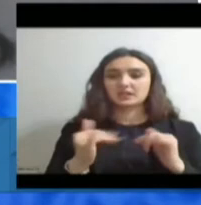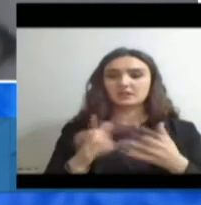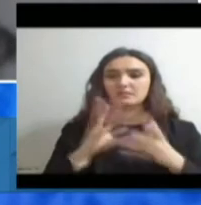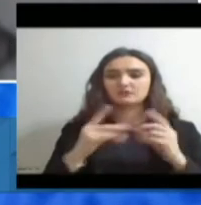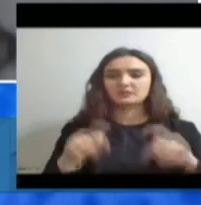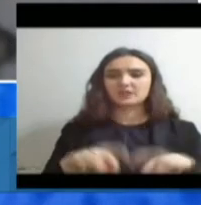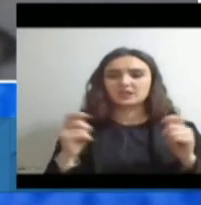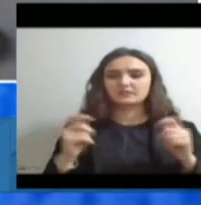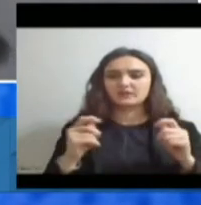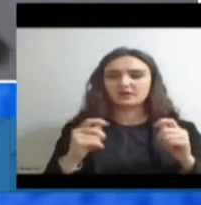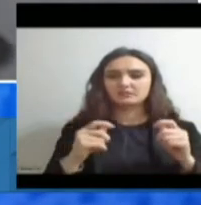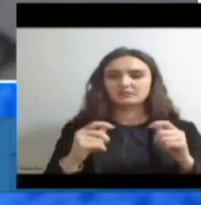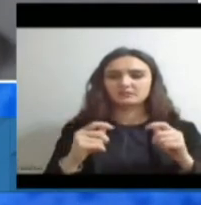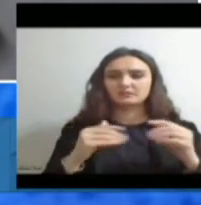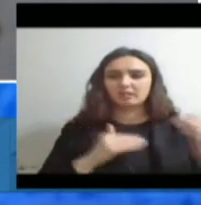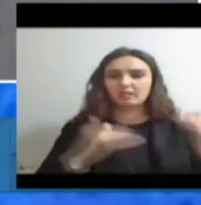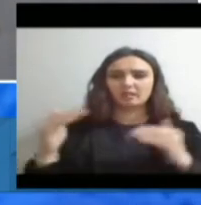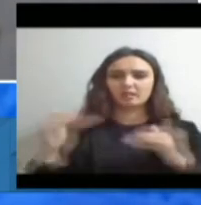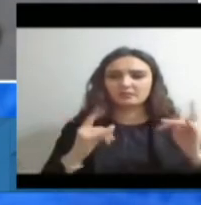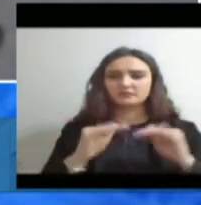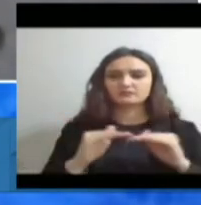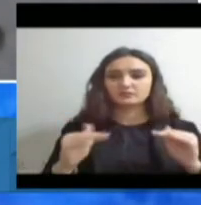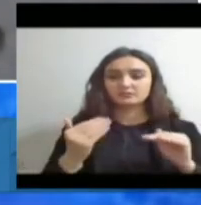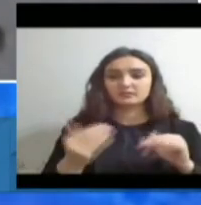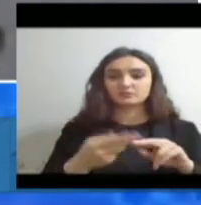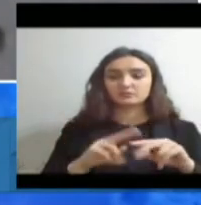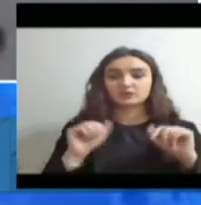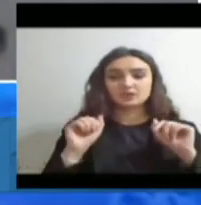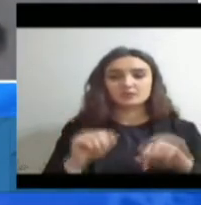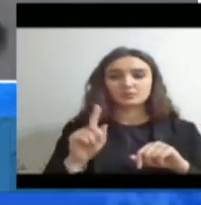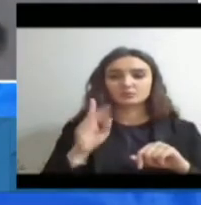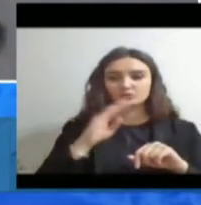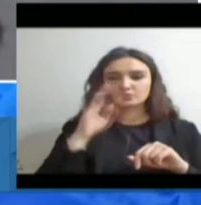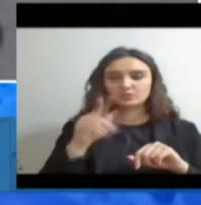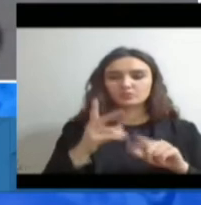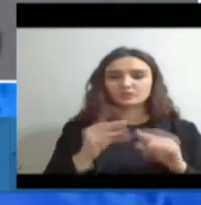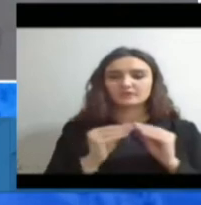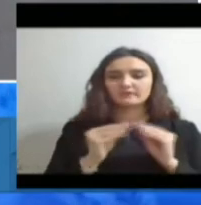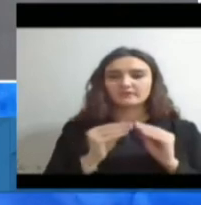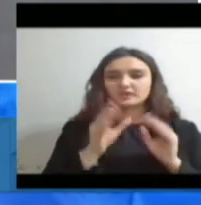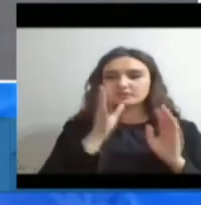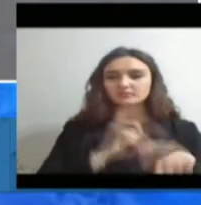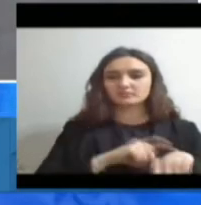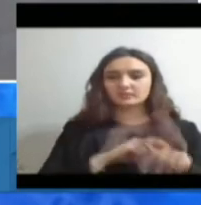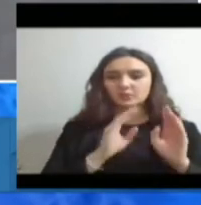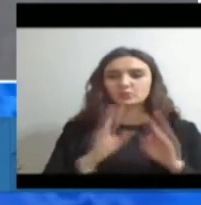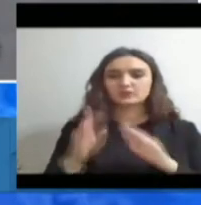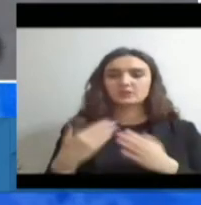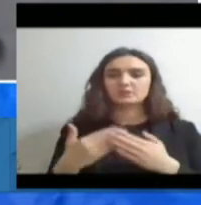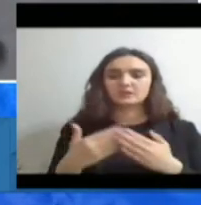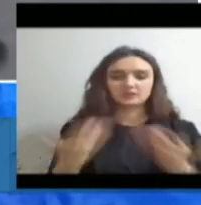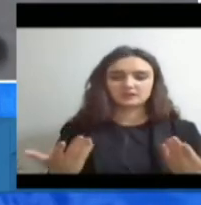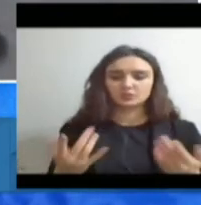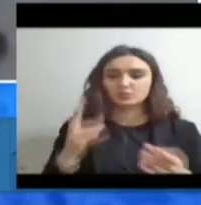რუტინა. ამიტომ ძალიან მნიშვნელოვანია შეძლების დაგვარად მშობელმა ეს რუტინა შეინარჩუნოს. რას გულისხმობ? მაგალითად, თუ